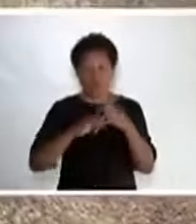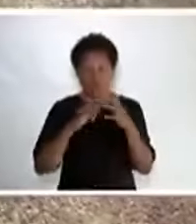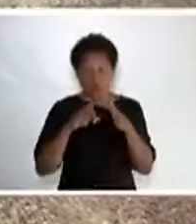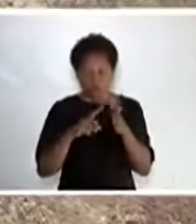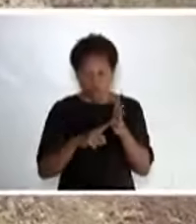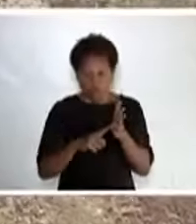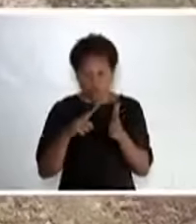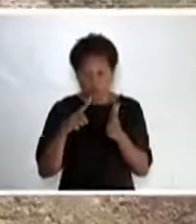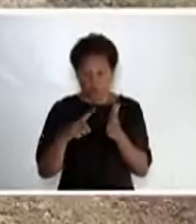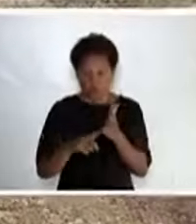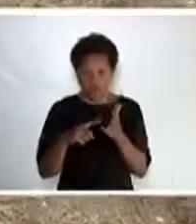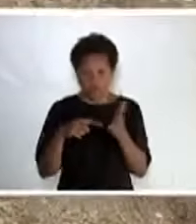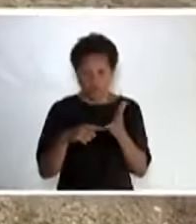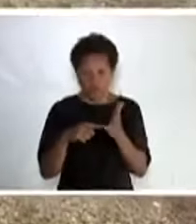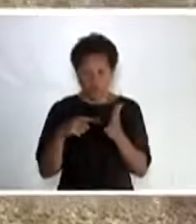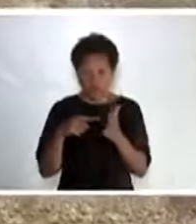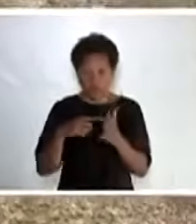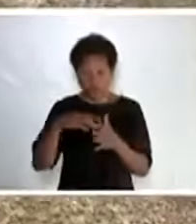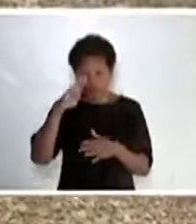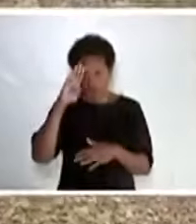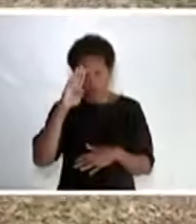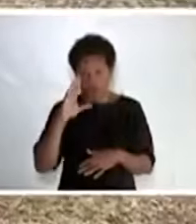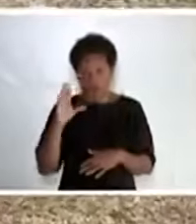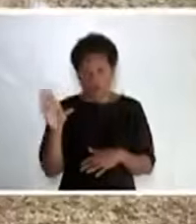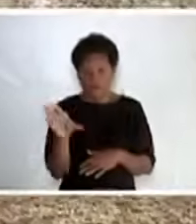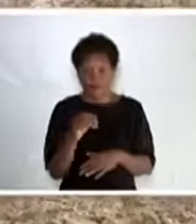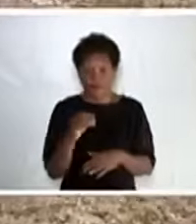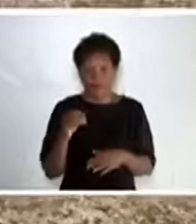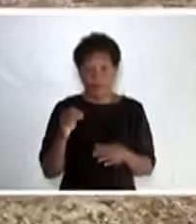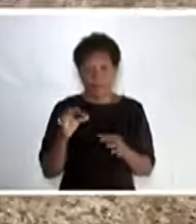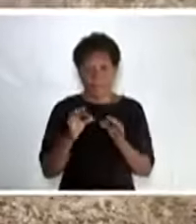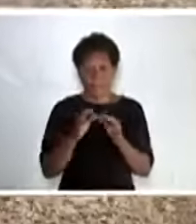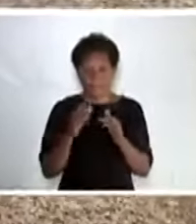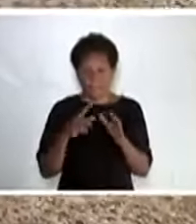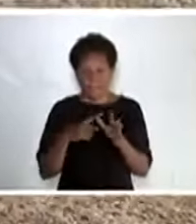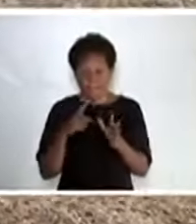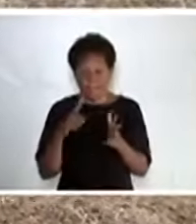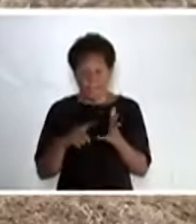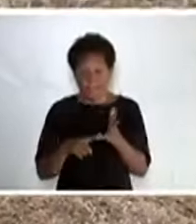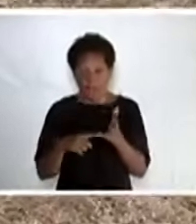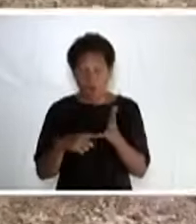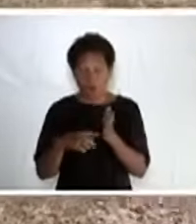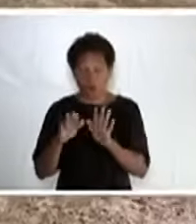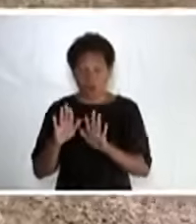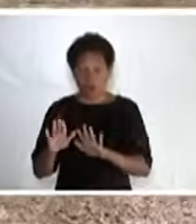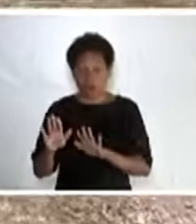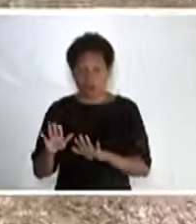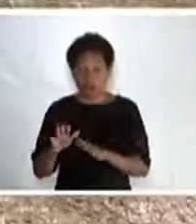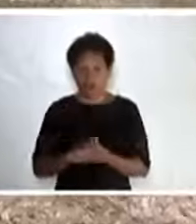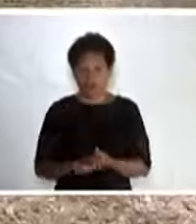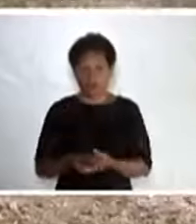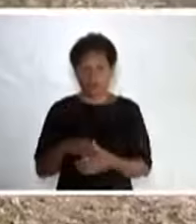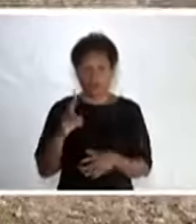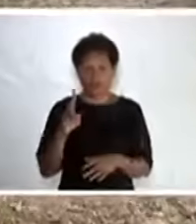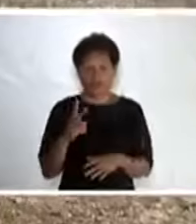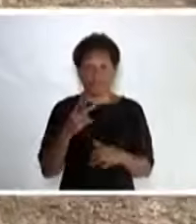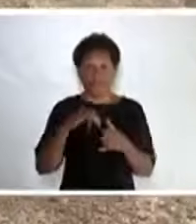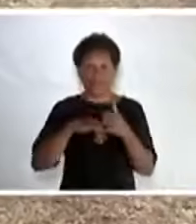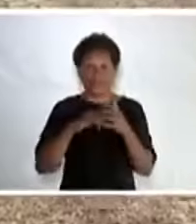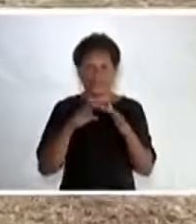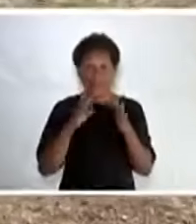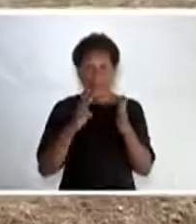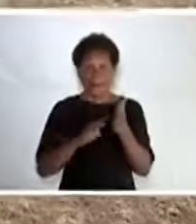from Makani, Mbau, Tailevu. And the other detachment commander is Second Lieutenant Semi Lawaka